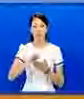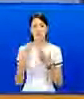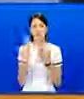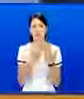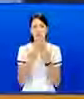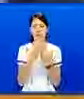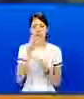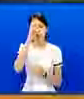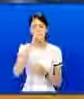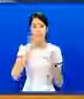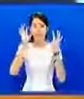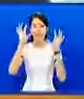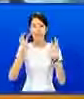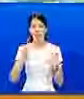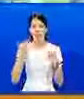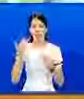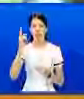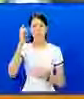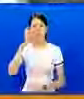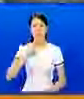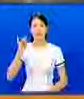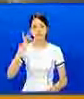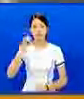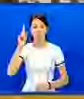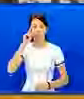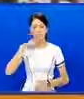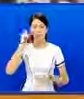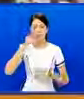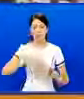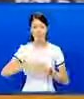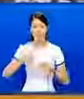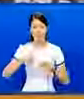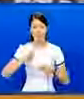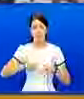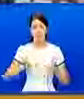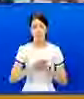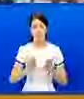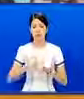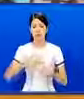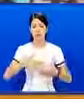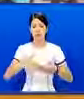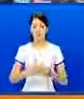дәстүр, әдет ғұрпы мен төл тарихын бойған сіңірумен пара-пар. Сондықтан бұл іс-шарадан рухани жаңғыру тұсында